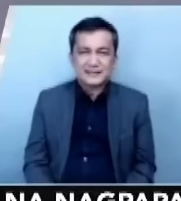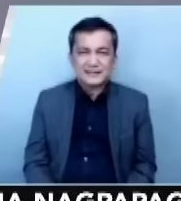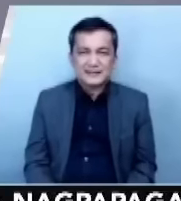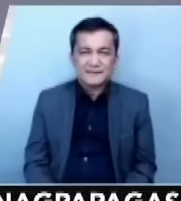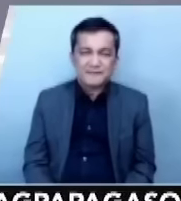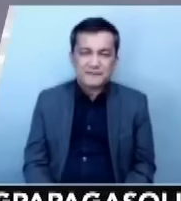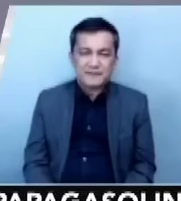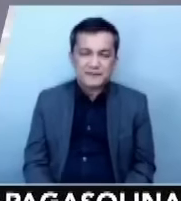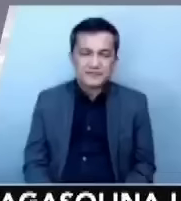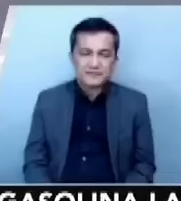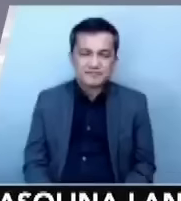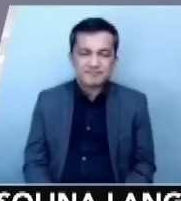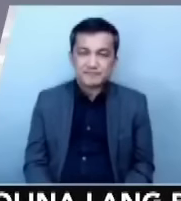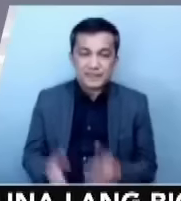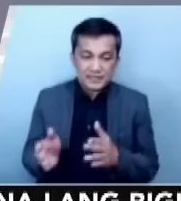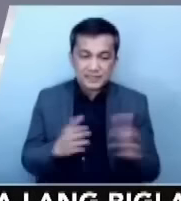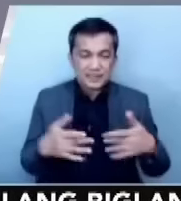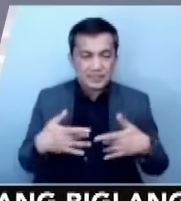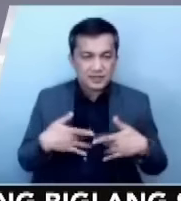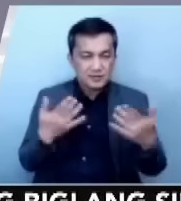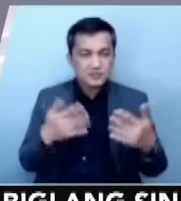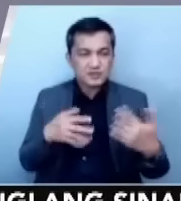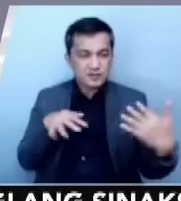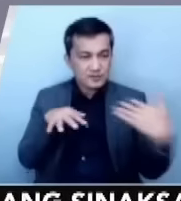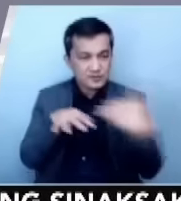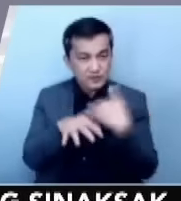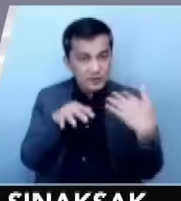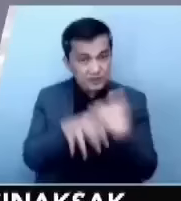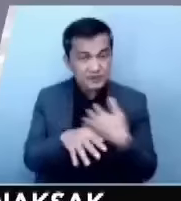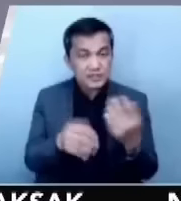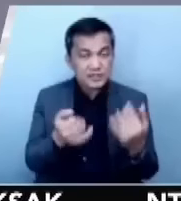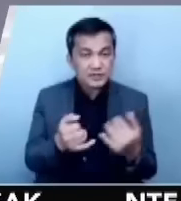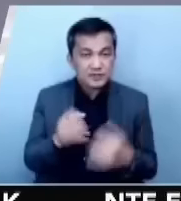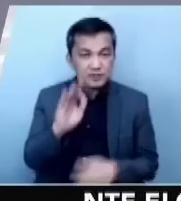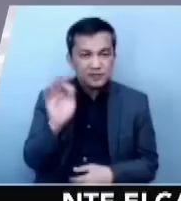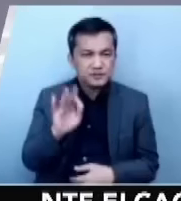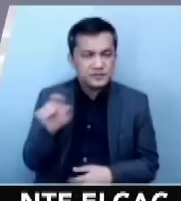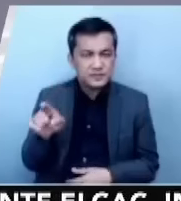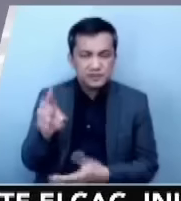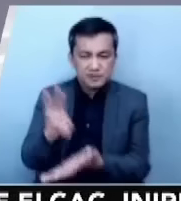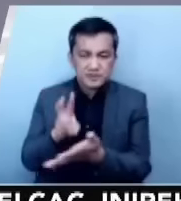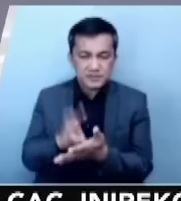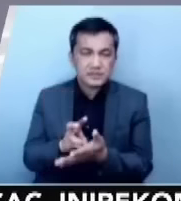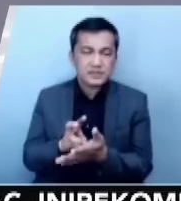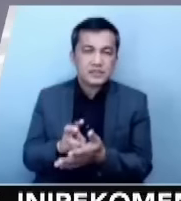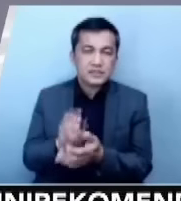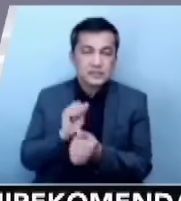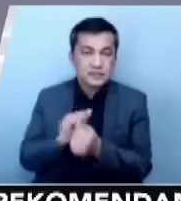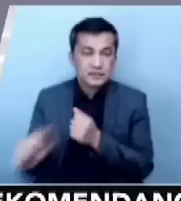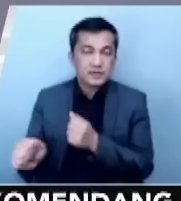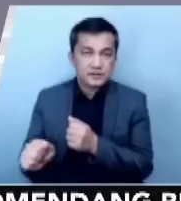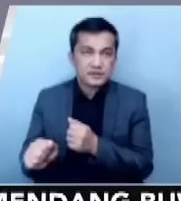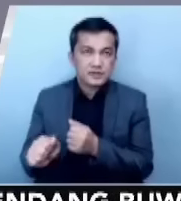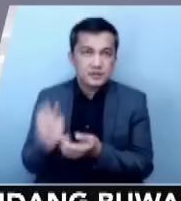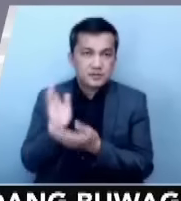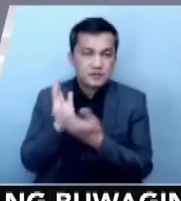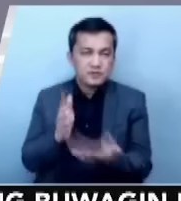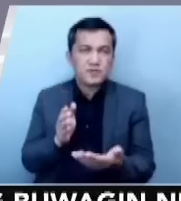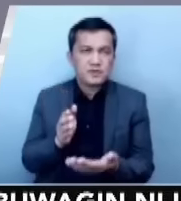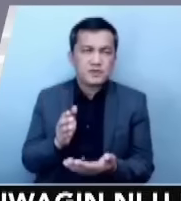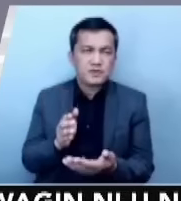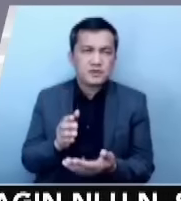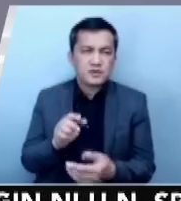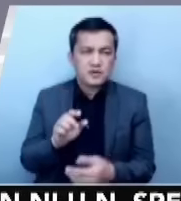Kamustahin naman natin ang lagay ng trapiko ngayong Biyernes, lalo sa mga lugar na dadaanan ng ibabiyahing tunnel boring